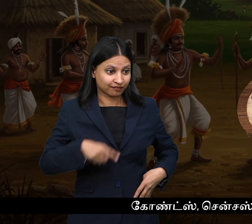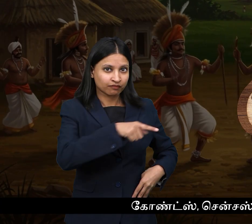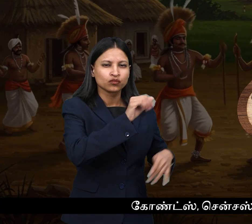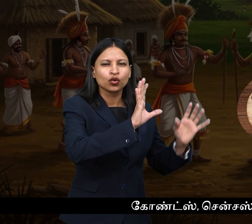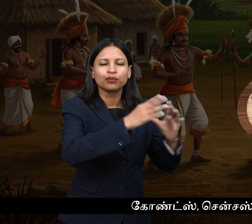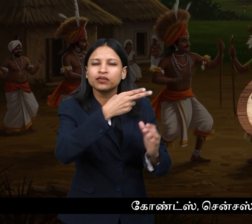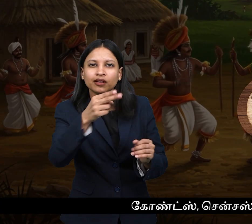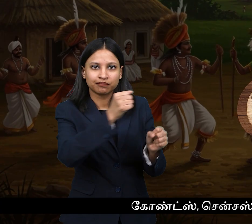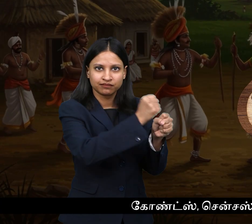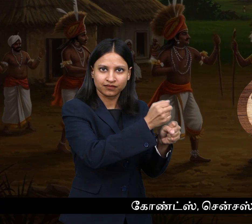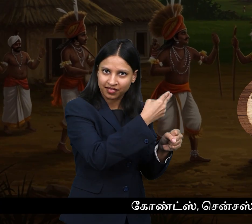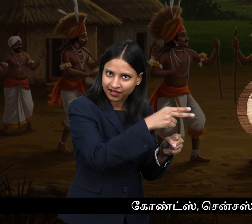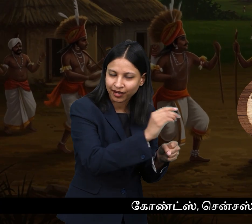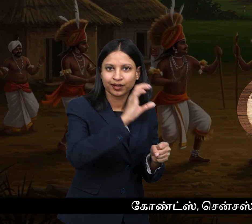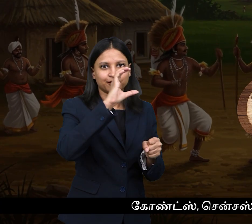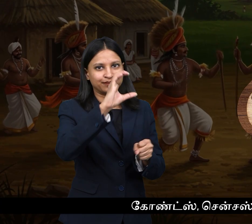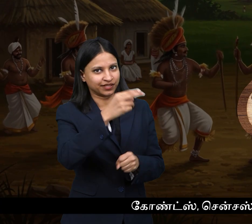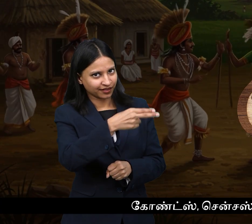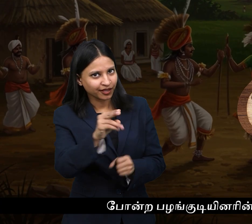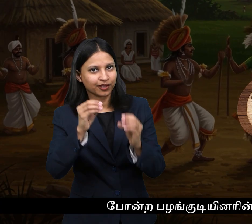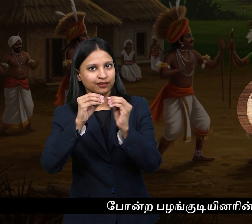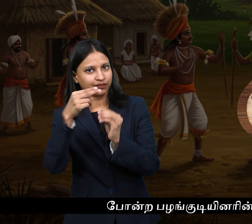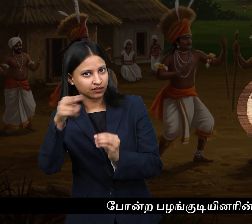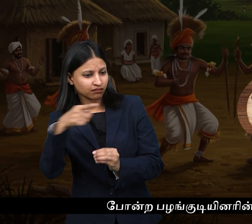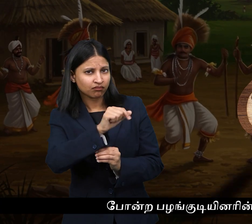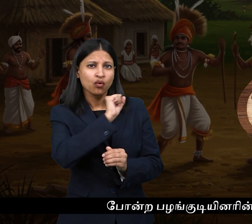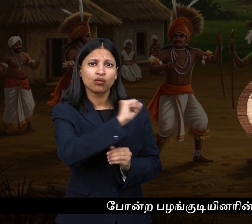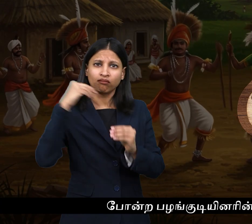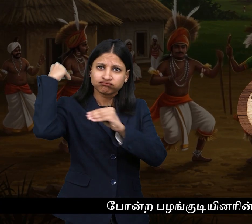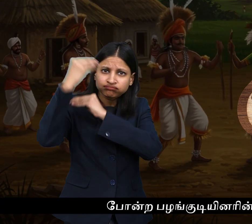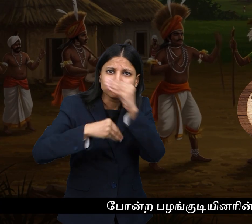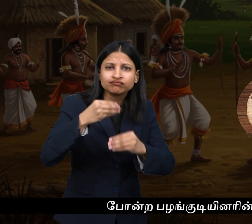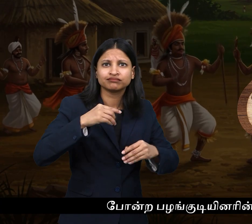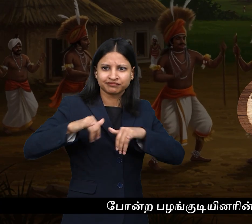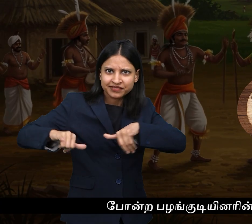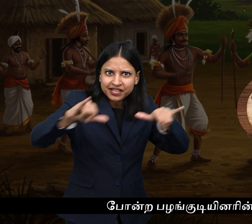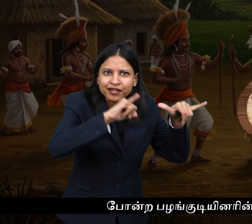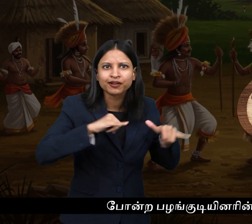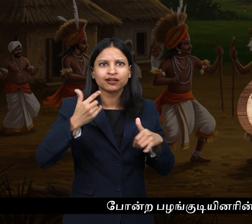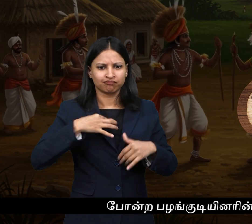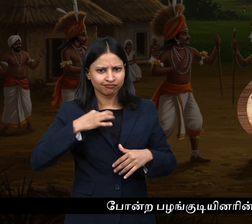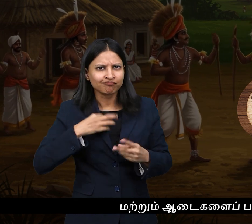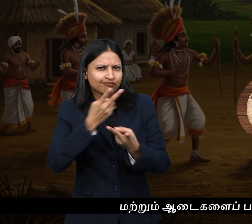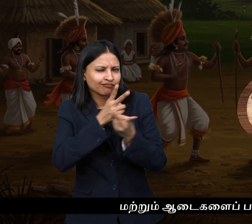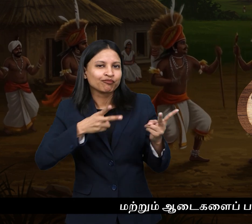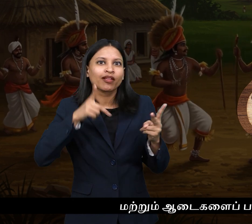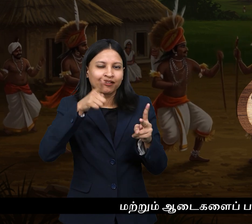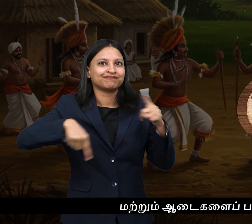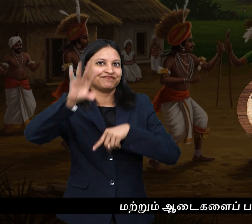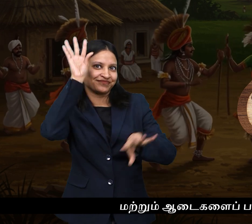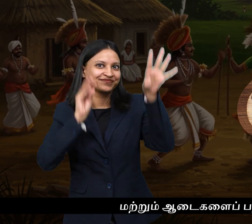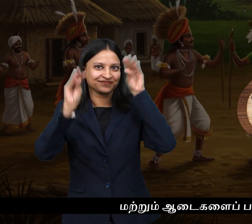கோண்ட்ஸ், செஞ்சுக்கள், போண்டாக்கள் போன்ற பழங்குடியினரின் மரபுகள், பழக்க வழக்கங்கள்